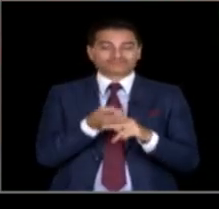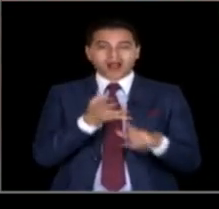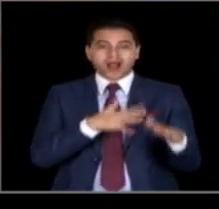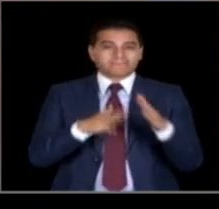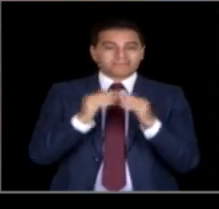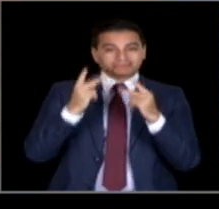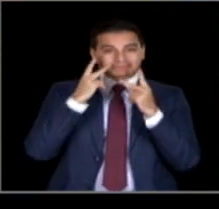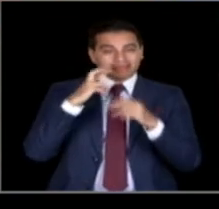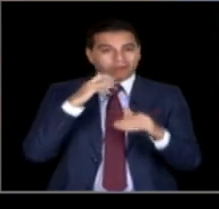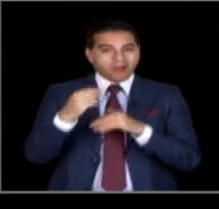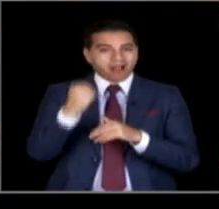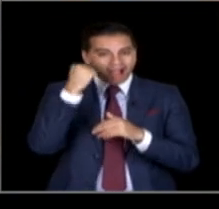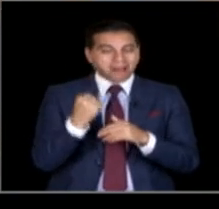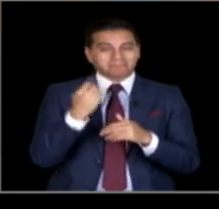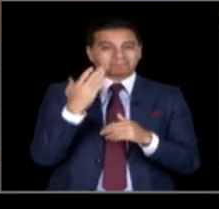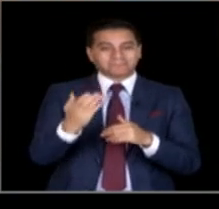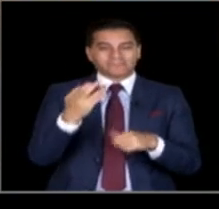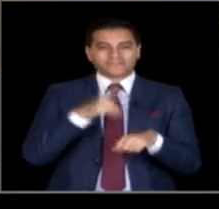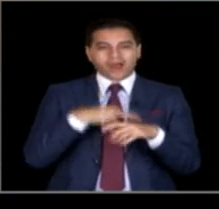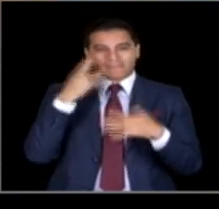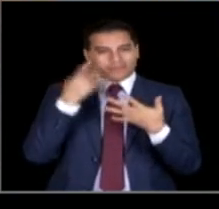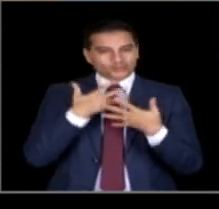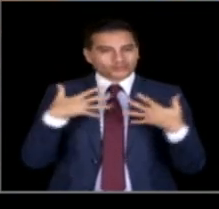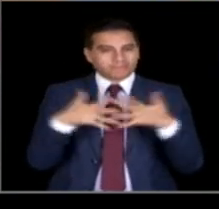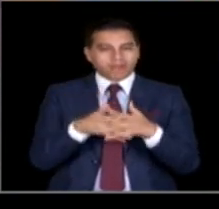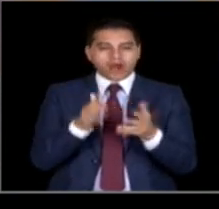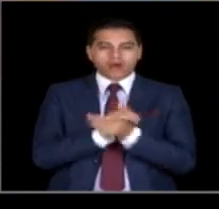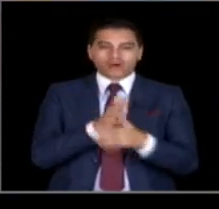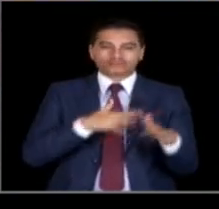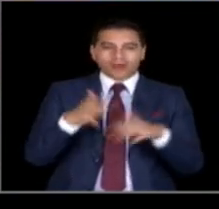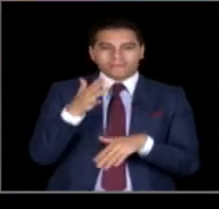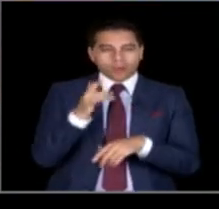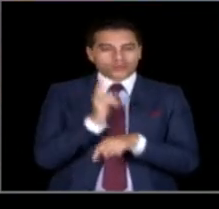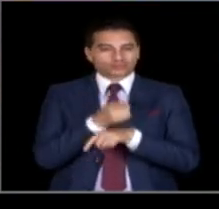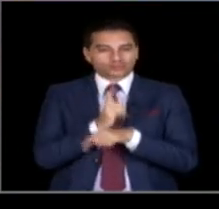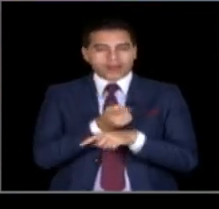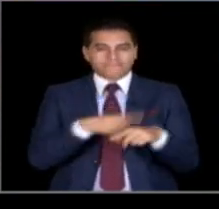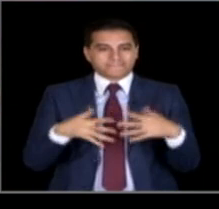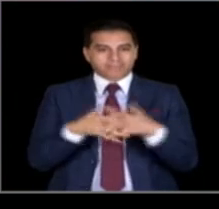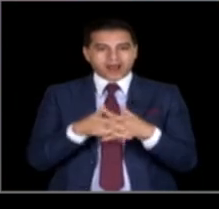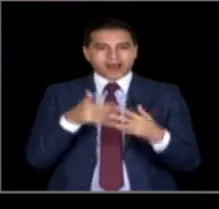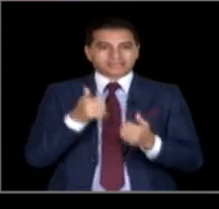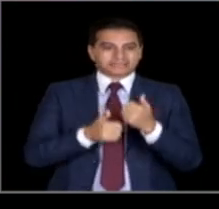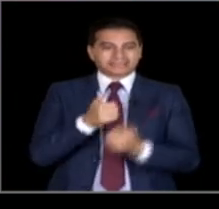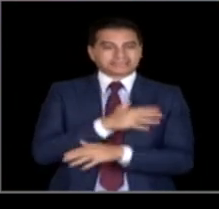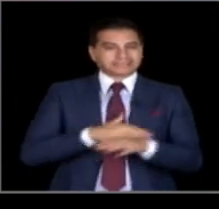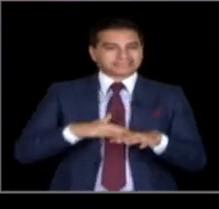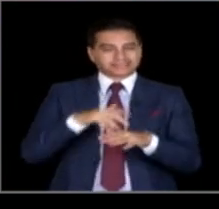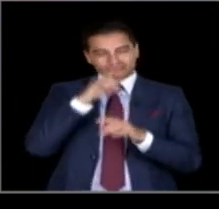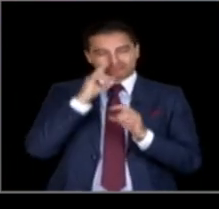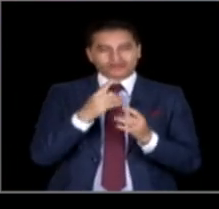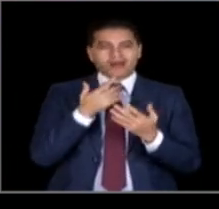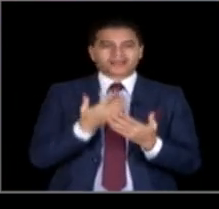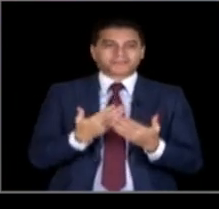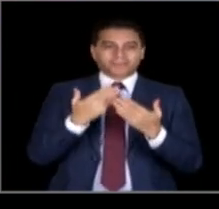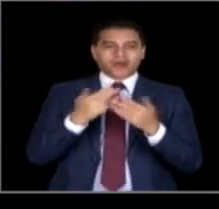الصعاب والعوائق اللي بتقف قدامهم. وسعيد بالوجود في وسط إخواتي الصغيرين وزملائي اللي هيكونوا معايا، المديرين الفنيين